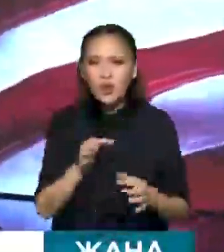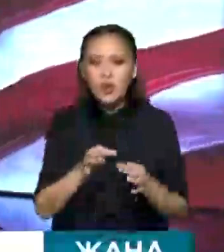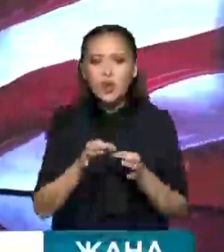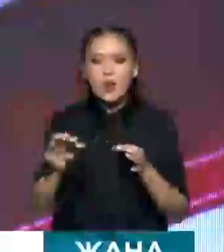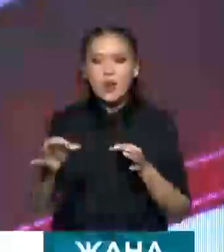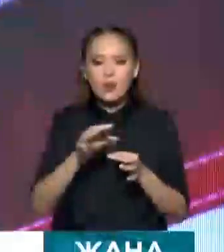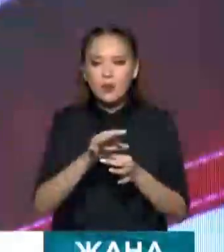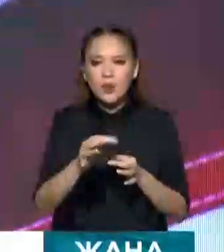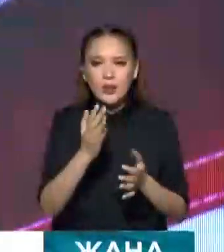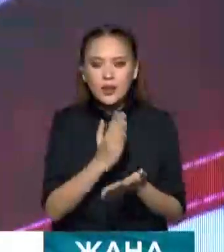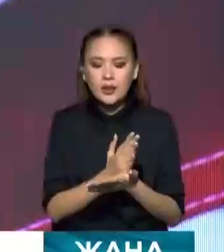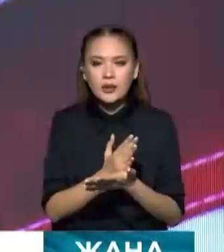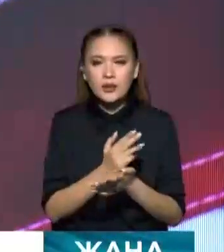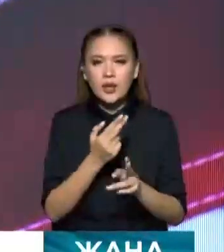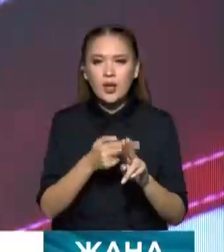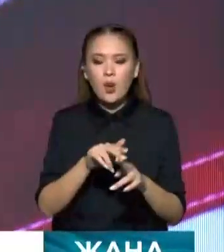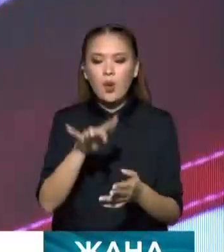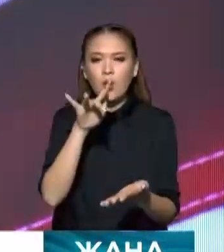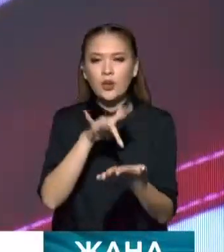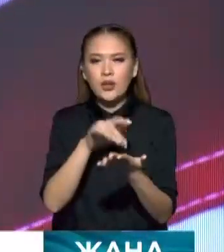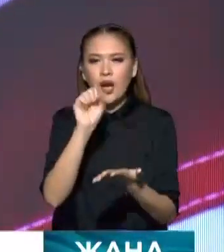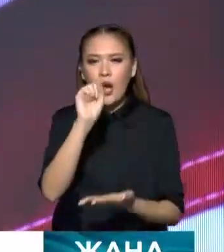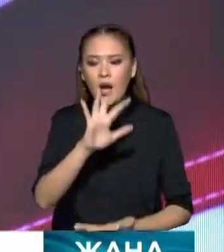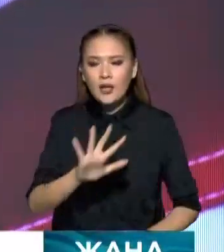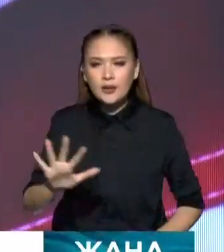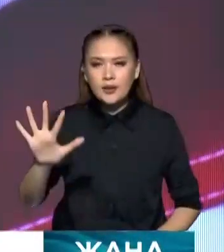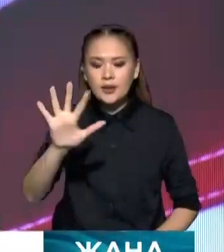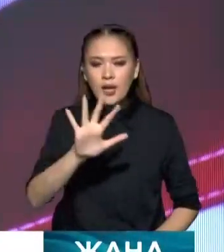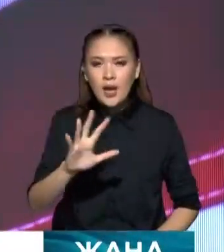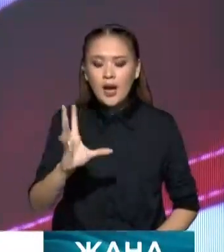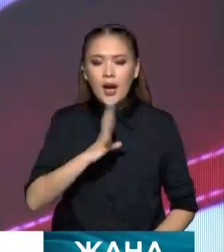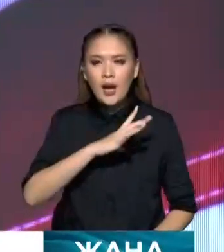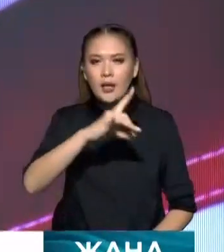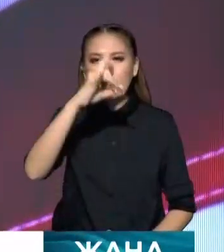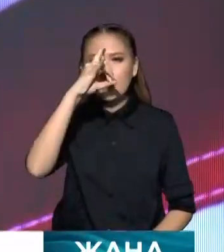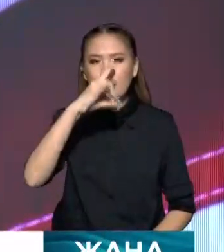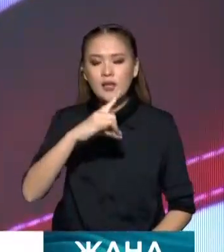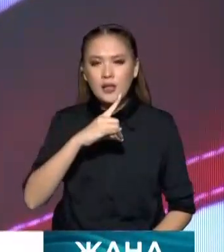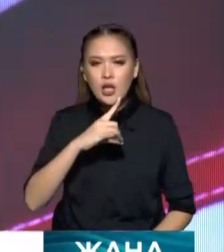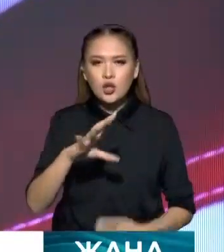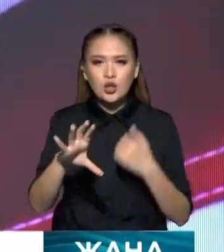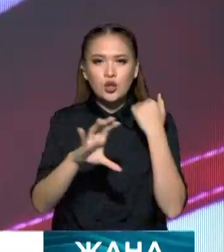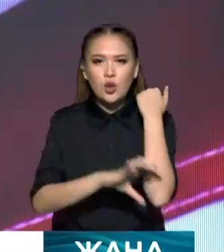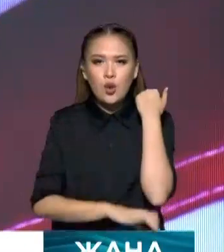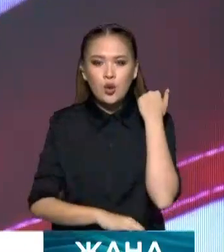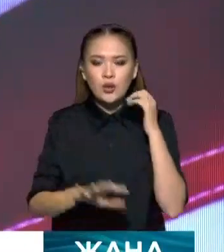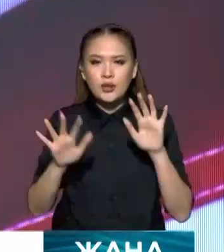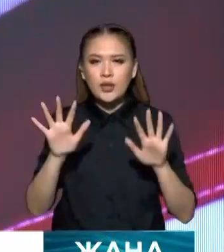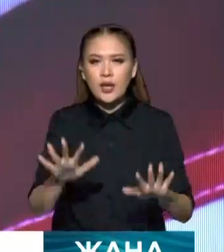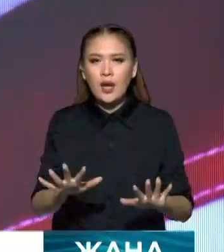іспеттіміз. Сондықтан да Орталық Азия аймағын, әсіресе Қазақстанның соңғы ел ішінде болып жатқан